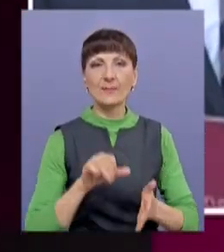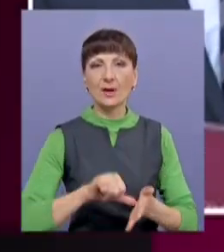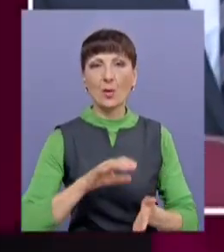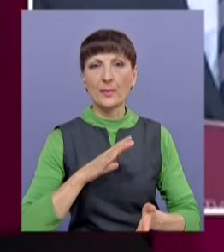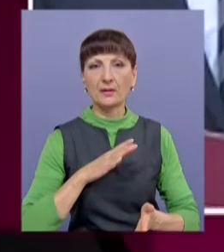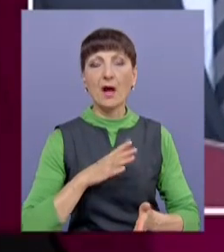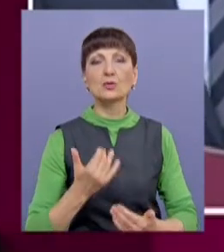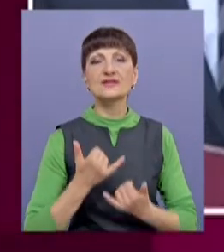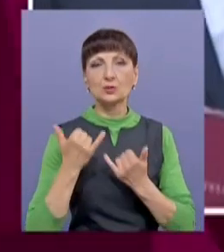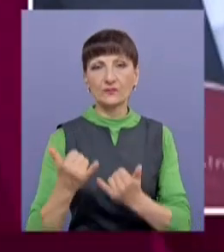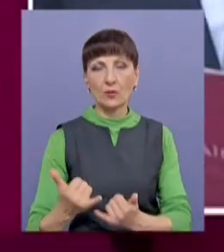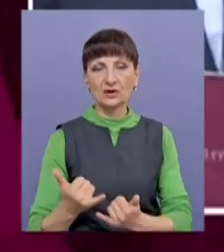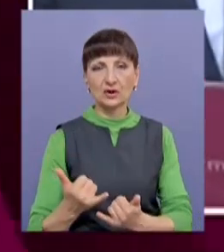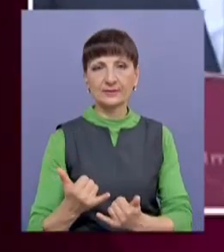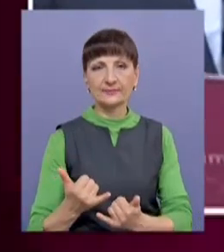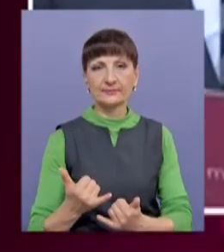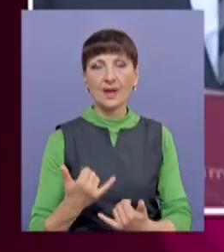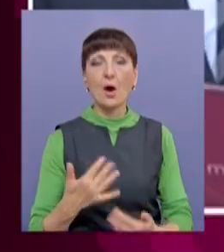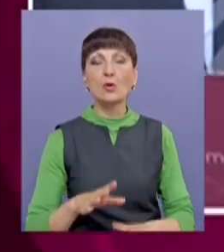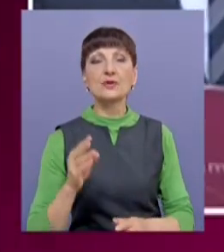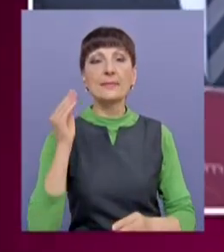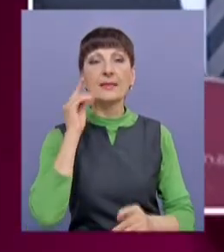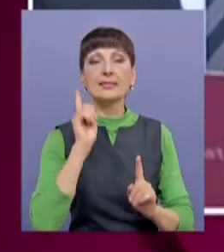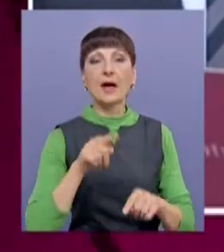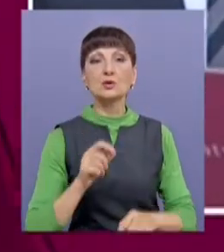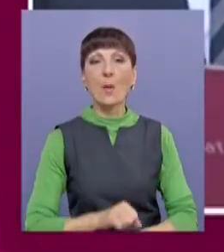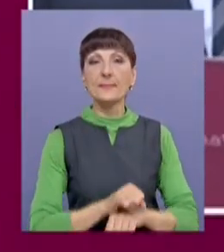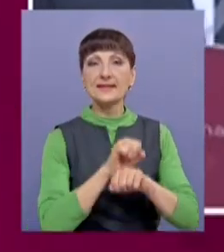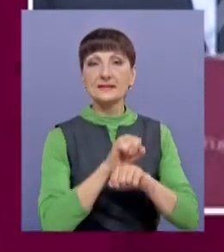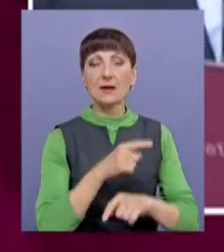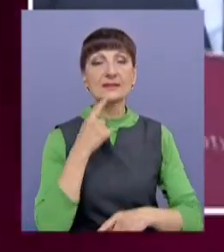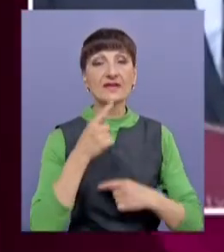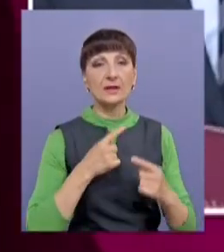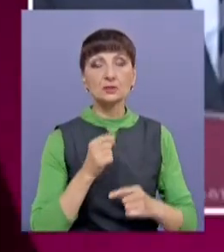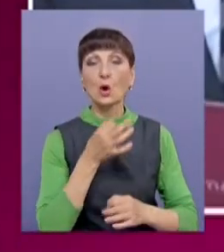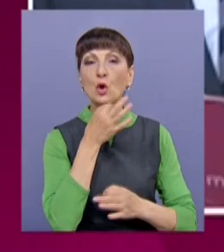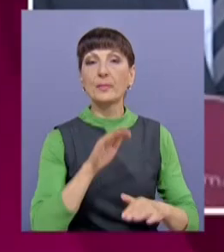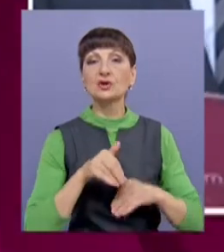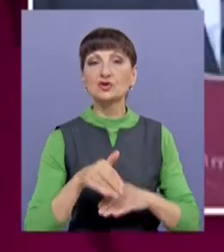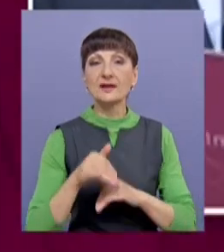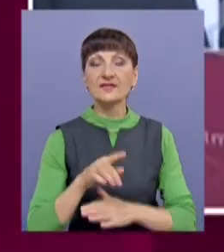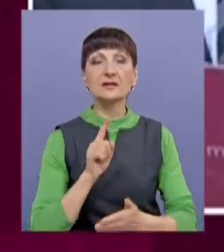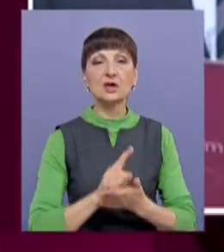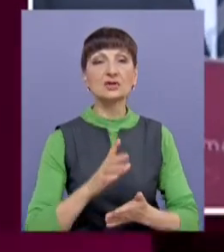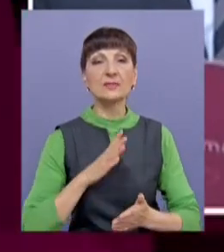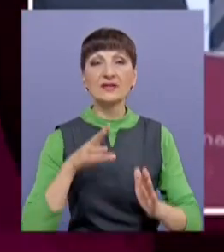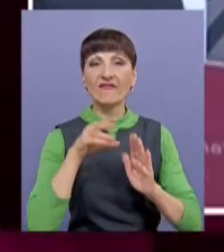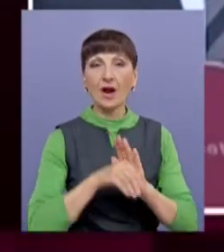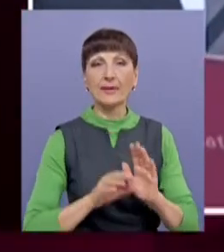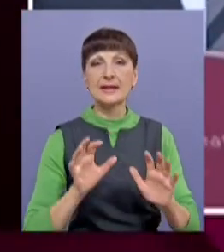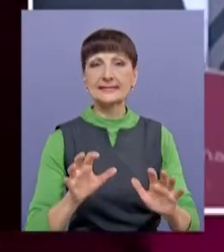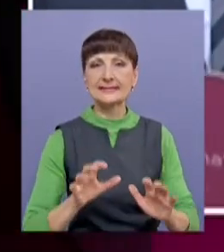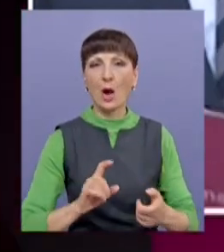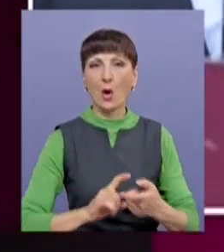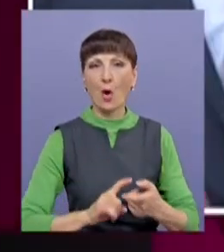заслуживают его уважения. Выразил мнение и о митингах, заявив, что любые шествия должны быть в рамках